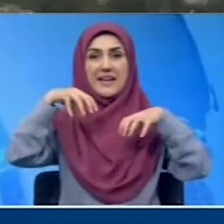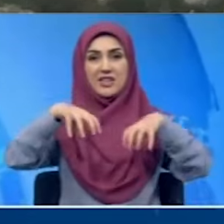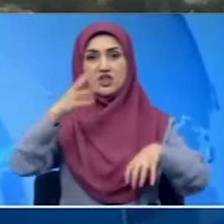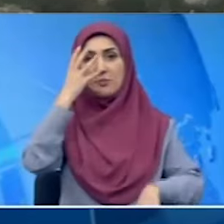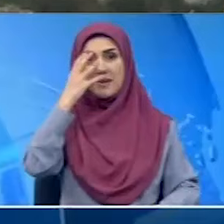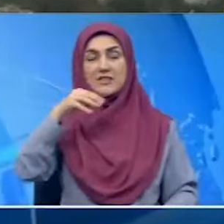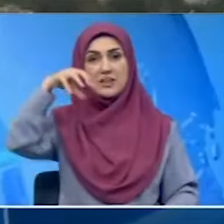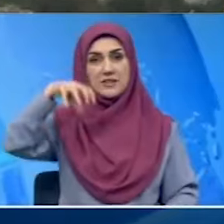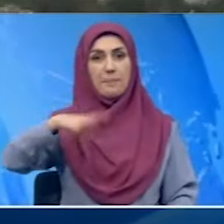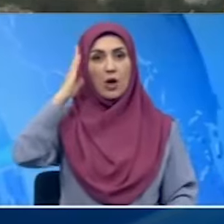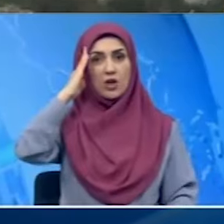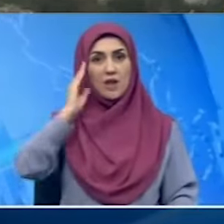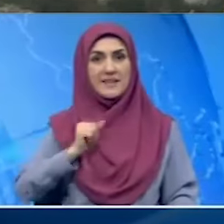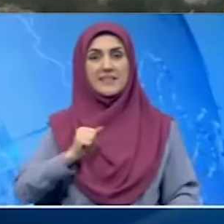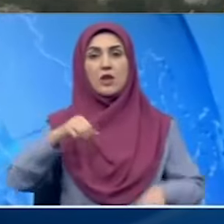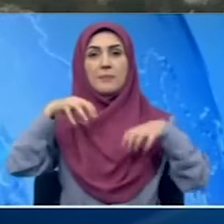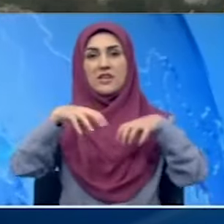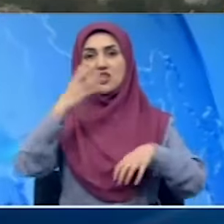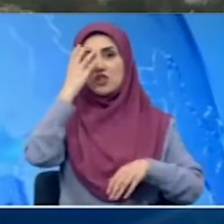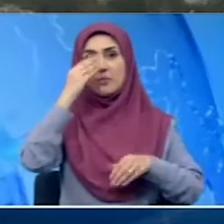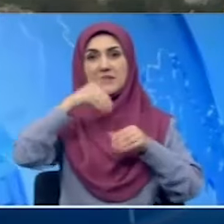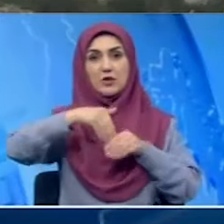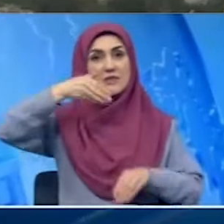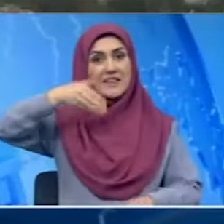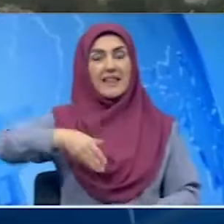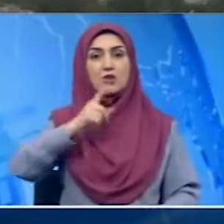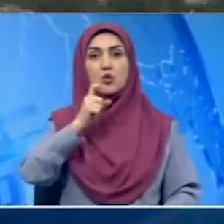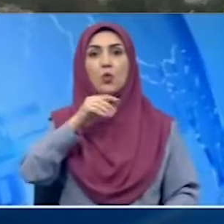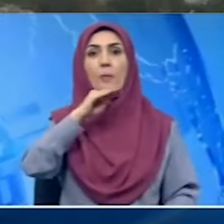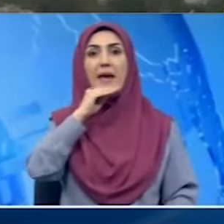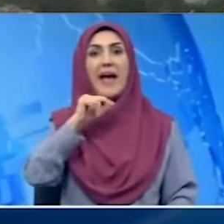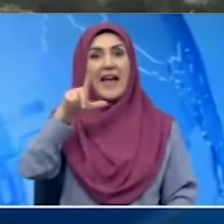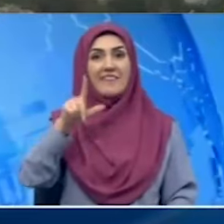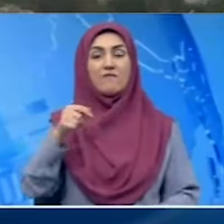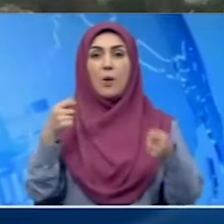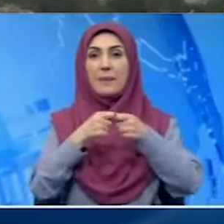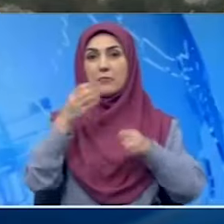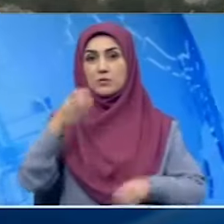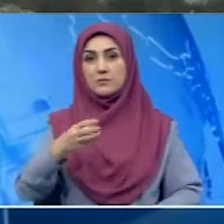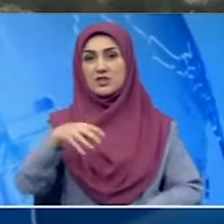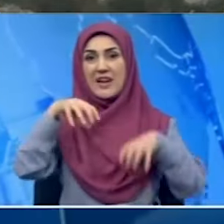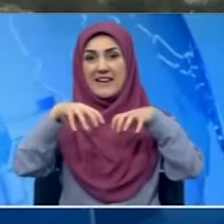ارتش صهیونیستی در جنوب شهر اشغالی حیفا را موشک باران کرده است.